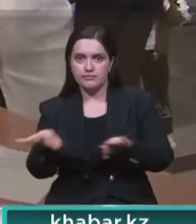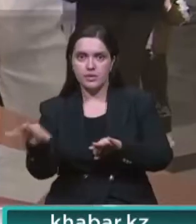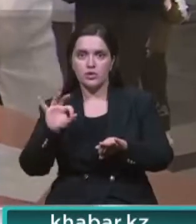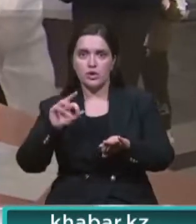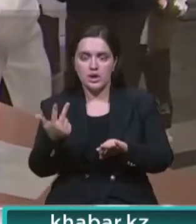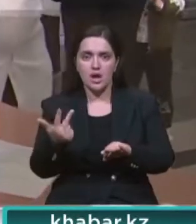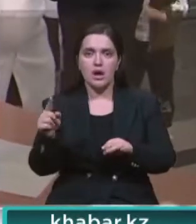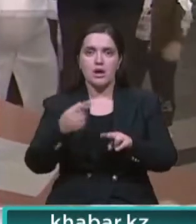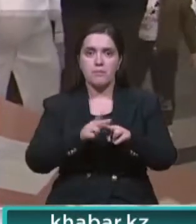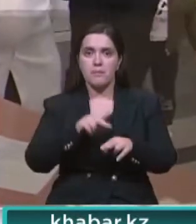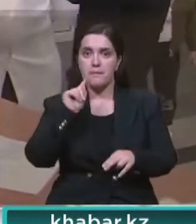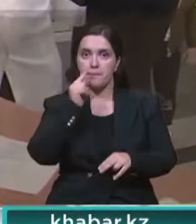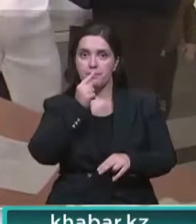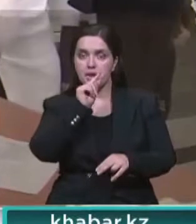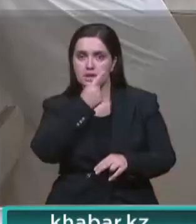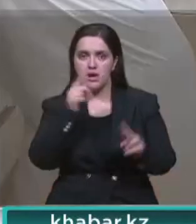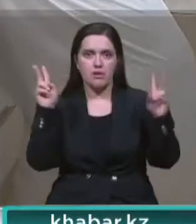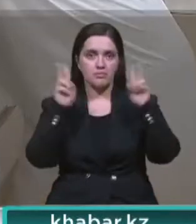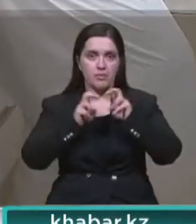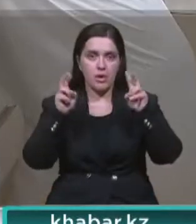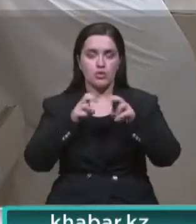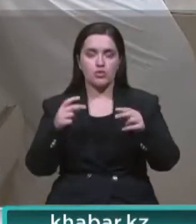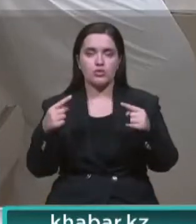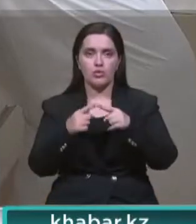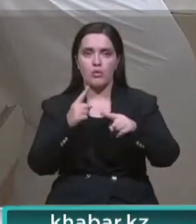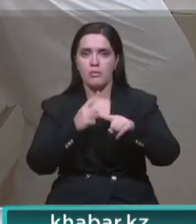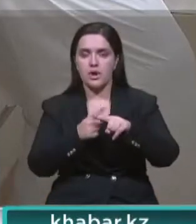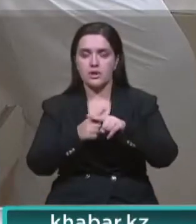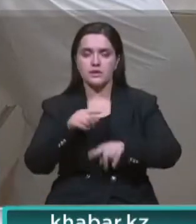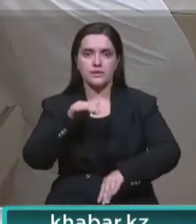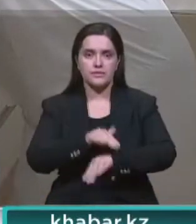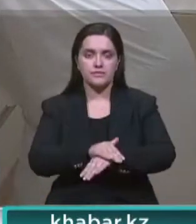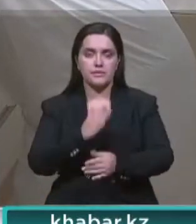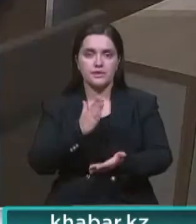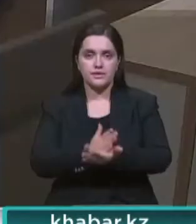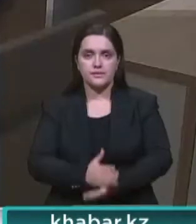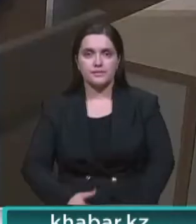взяли материал для ПЦР-анализа. Результат оказался положительным.